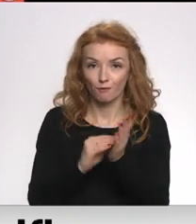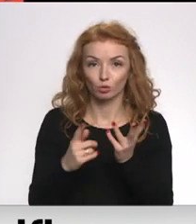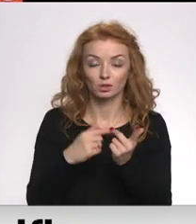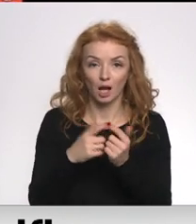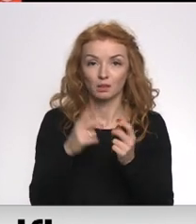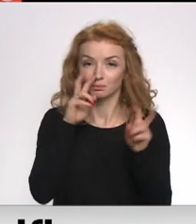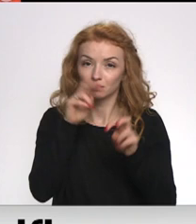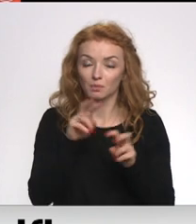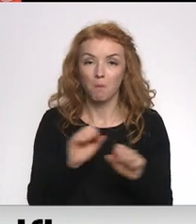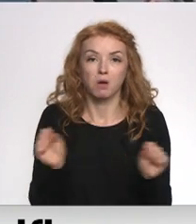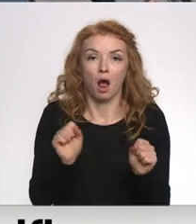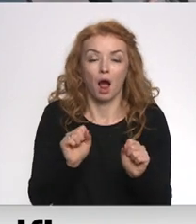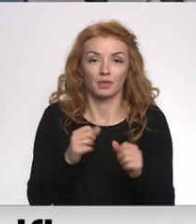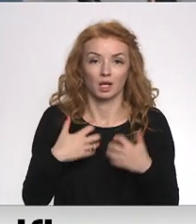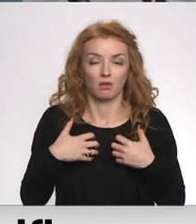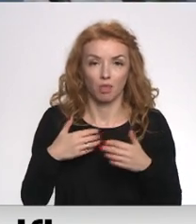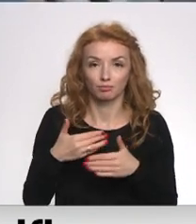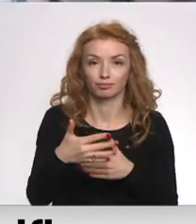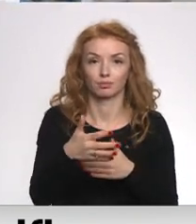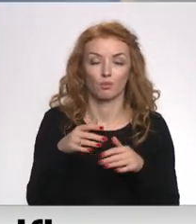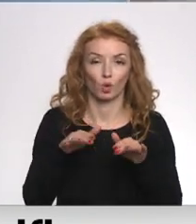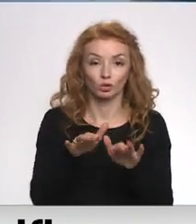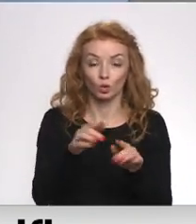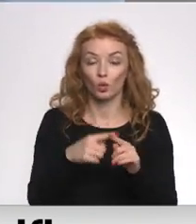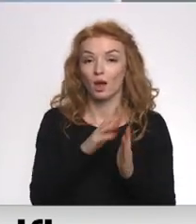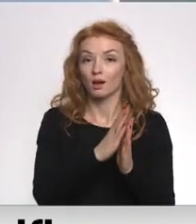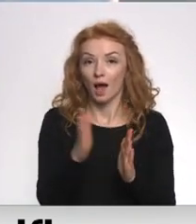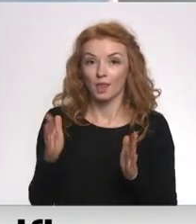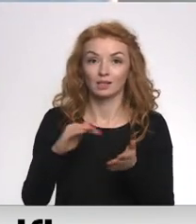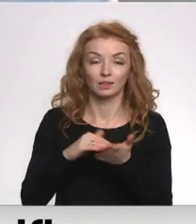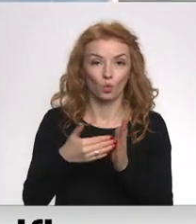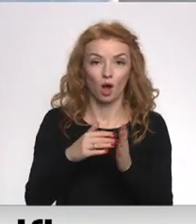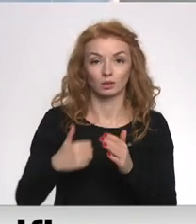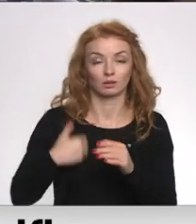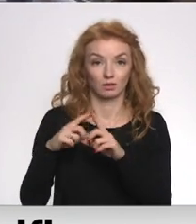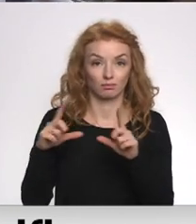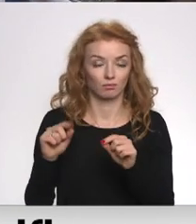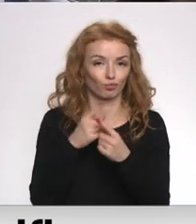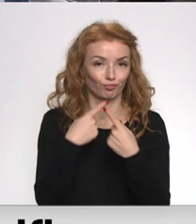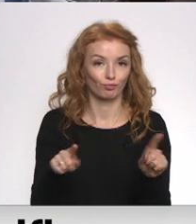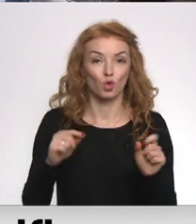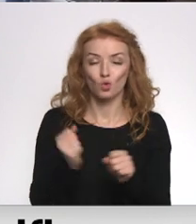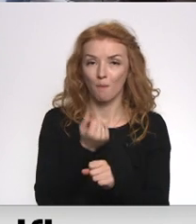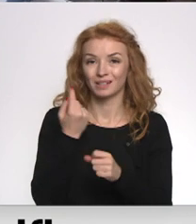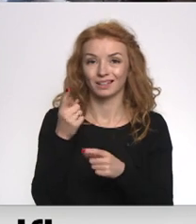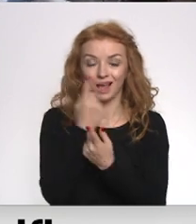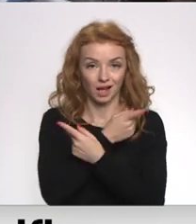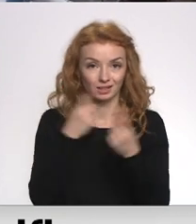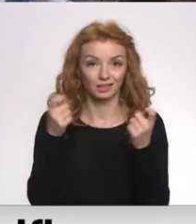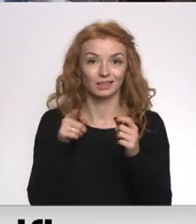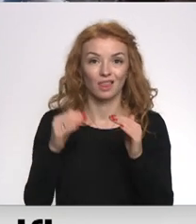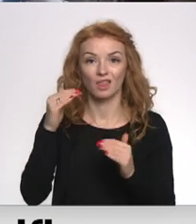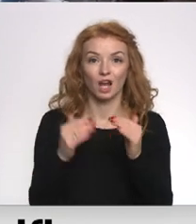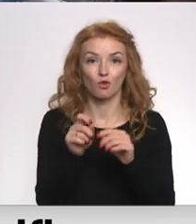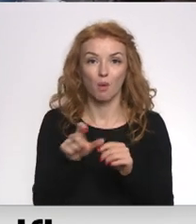šīs pātrinātās procedūras. Jāteic, ka situācija katrā siltuma apgādes uzņēmumā atšķiras, bet daudzos atzīst, ka tarifu